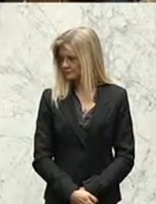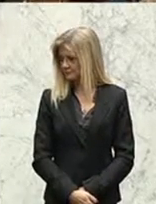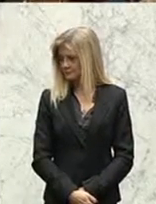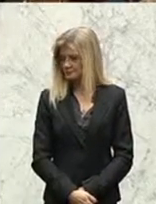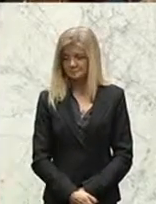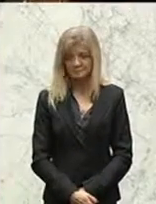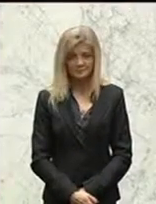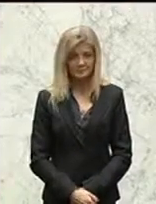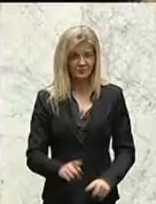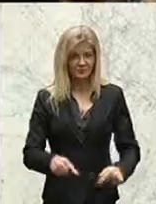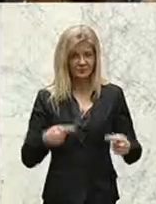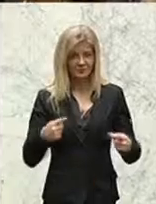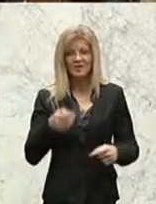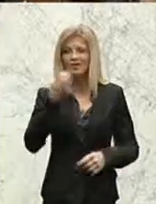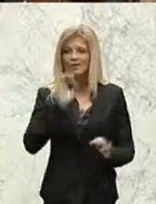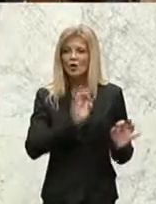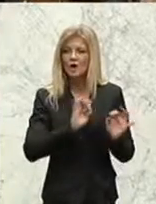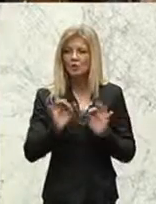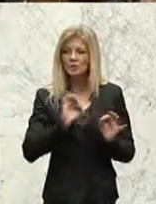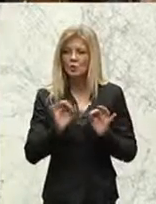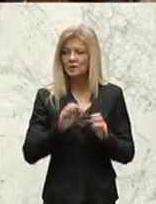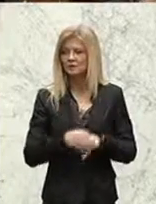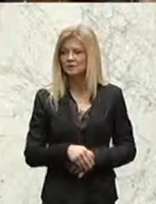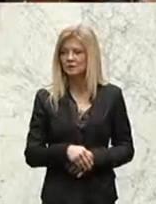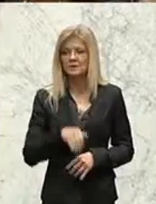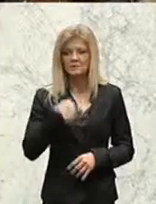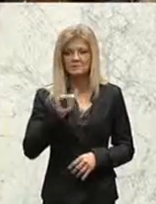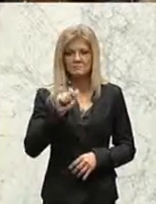meint Philipp Schrangl von der FPÖ. Die FPÖ werde daher nicht zustimmen.